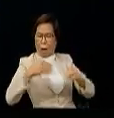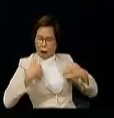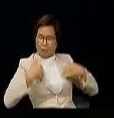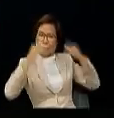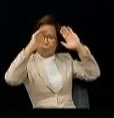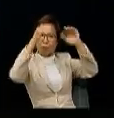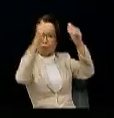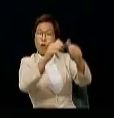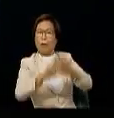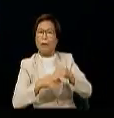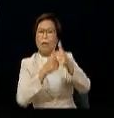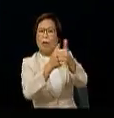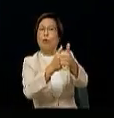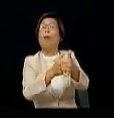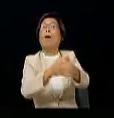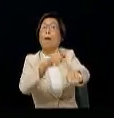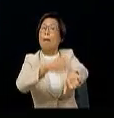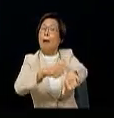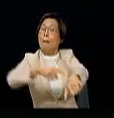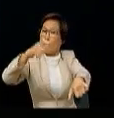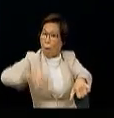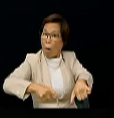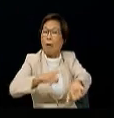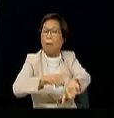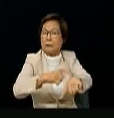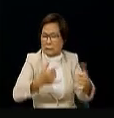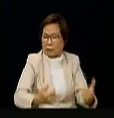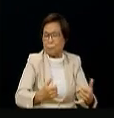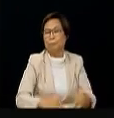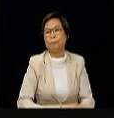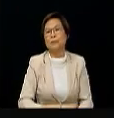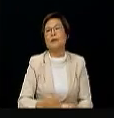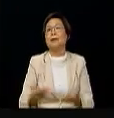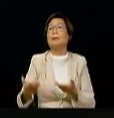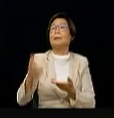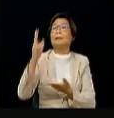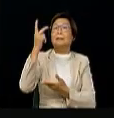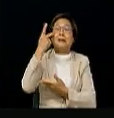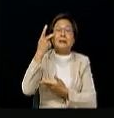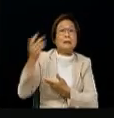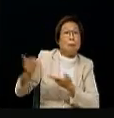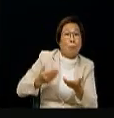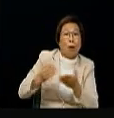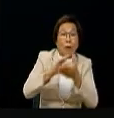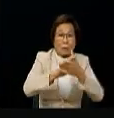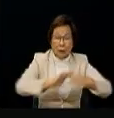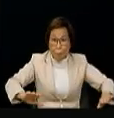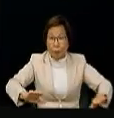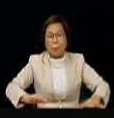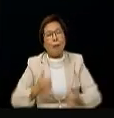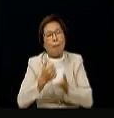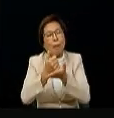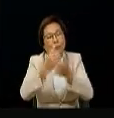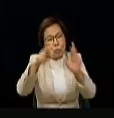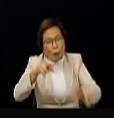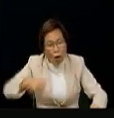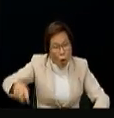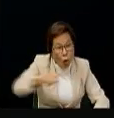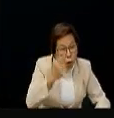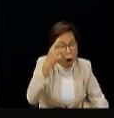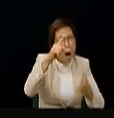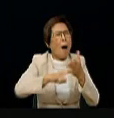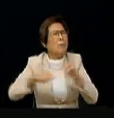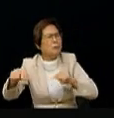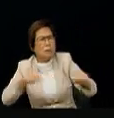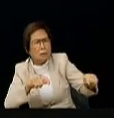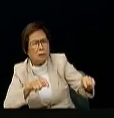forkes berdasarkan keperluan semasa diplomasi kesehatan memohon datok bantu rakyat pahami apel tindakan konkrit